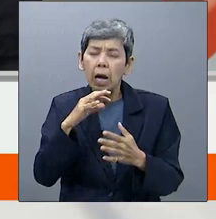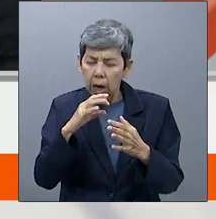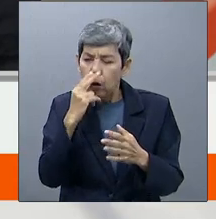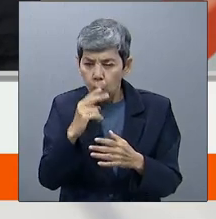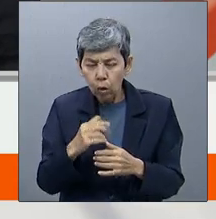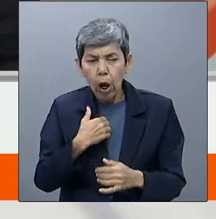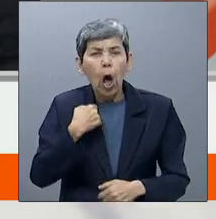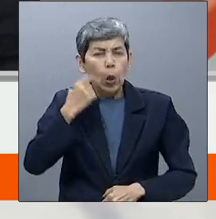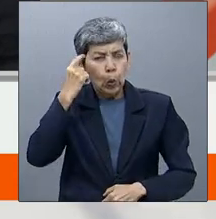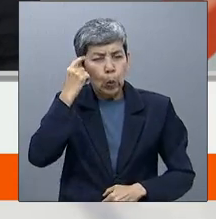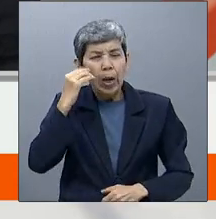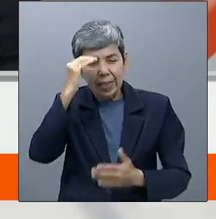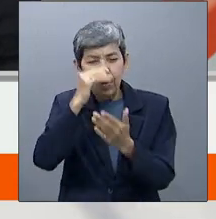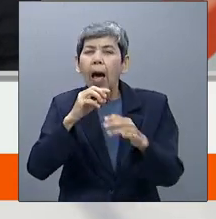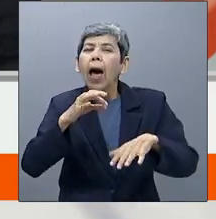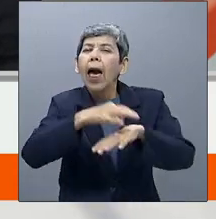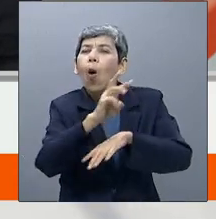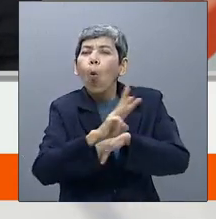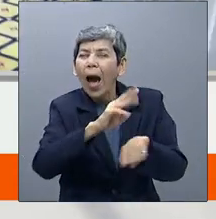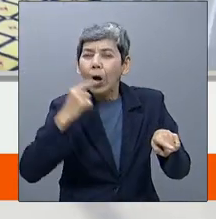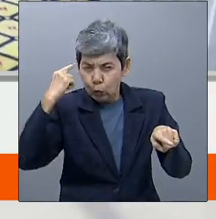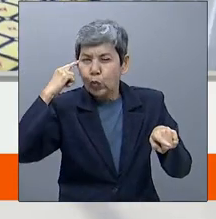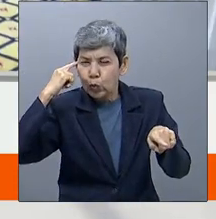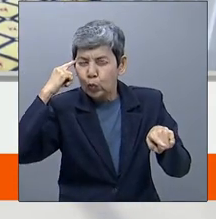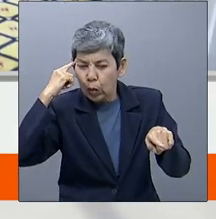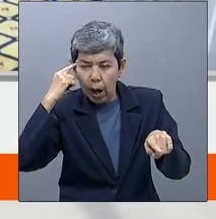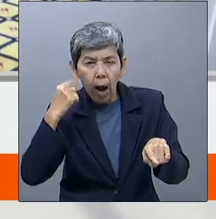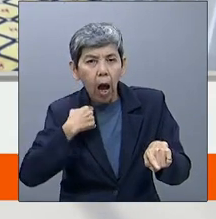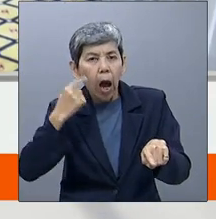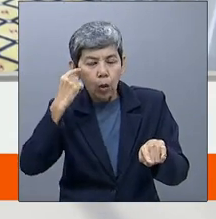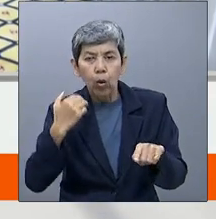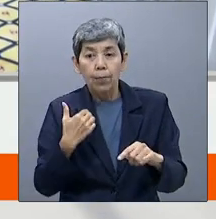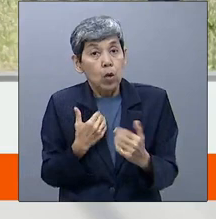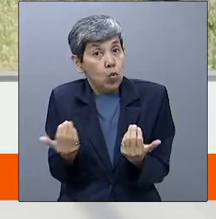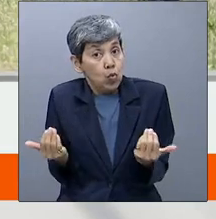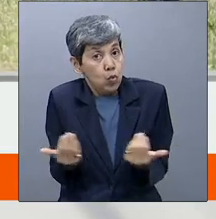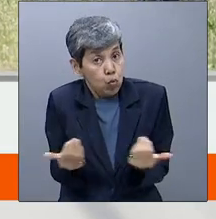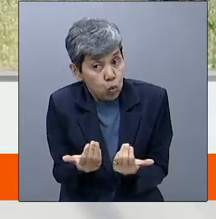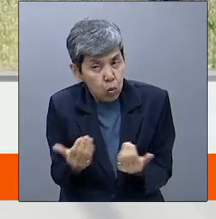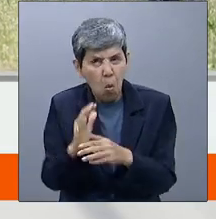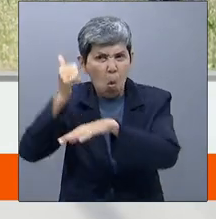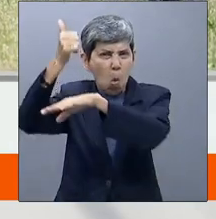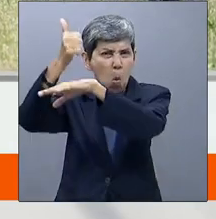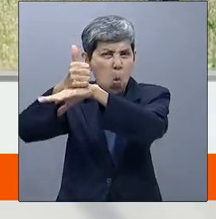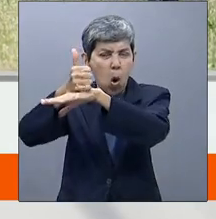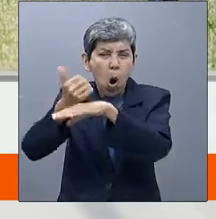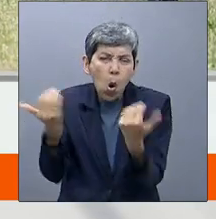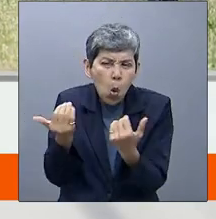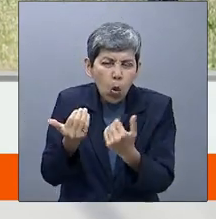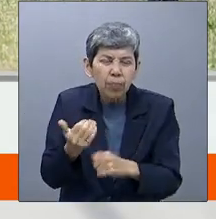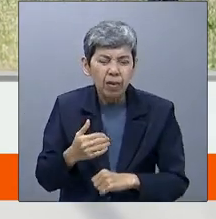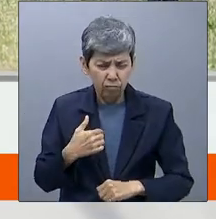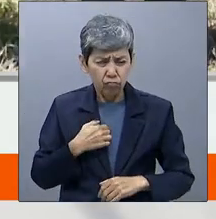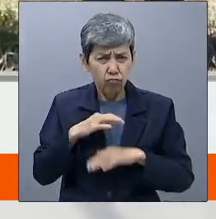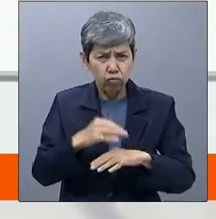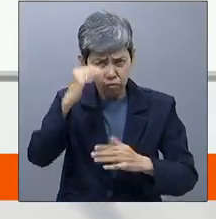คุณวุฒิขาดแคลนนะ ค่ะ บางทีมีลูกนะผู้ใหญ่หลายคนเลยไ